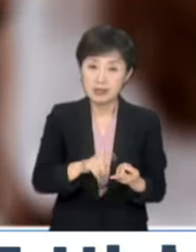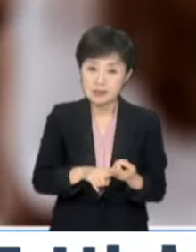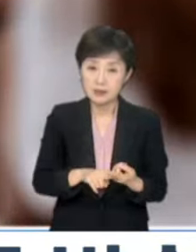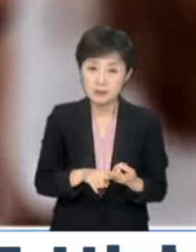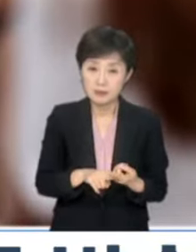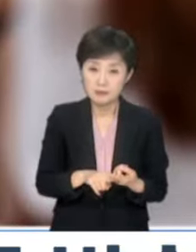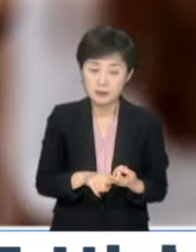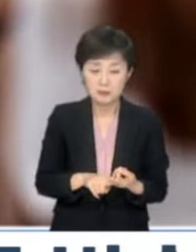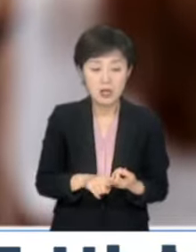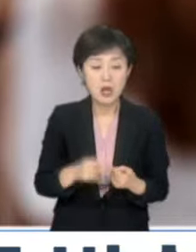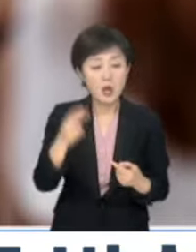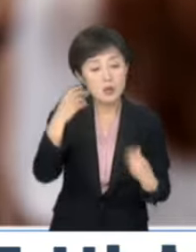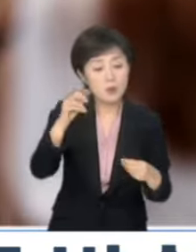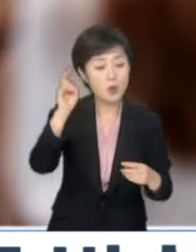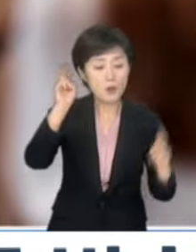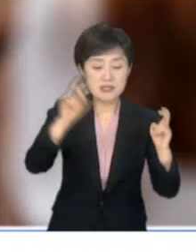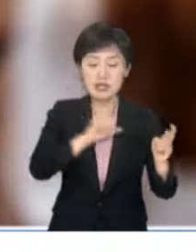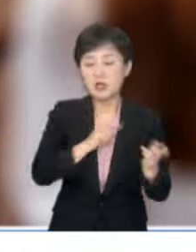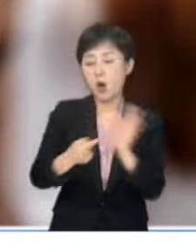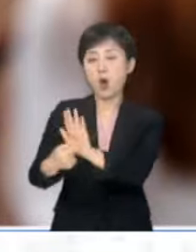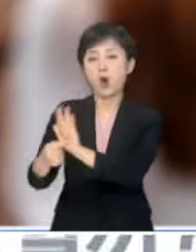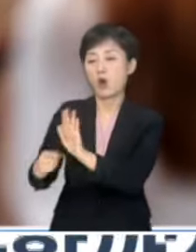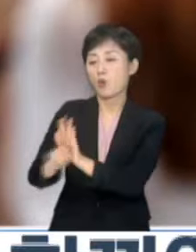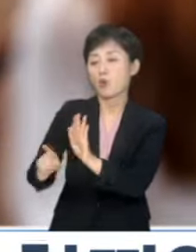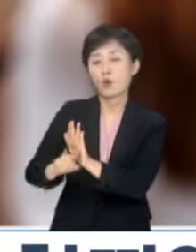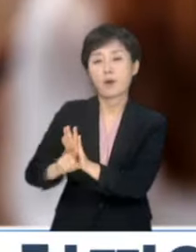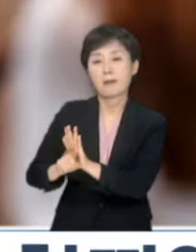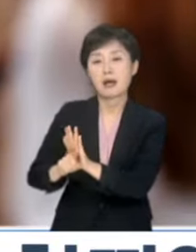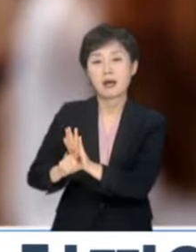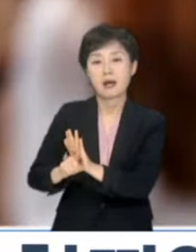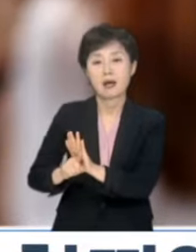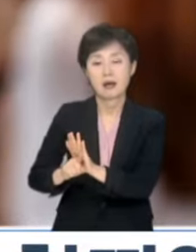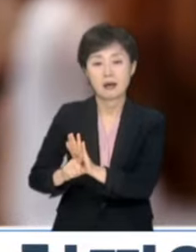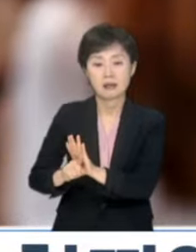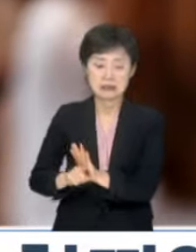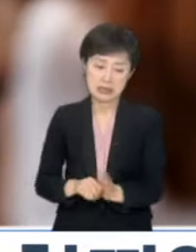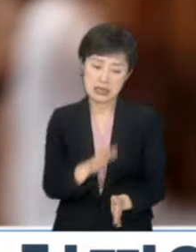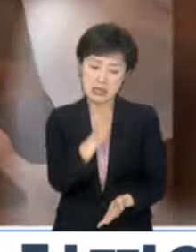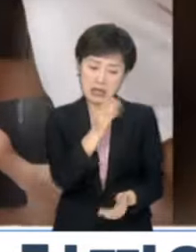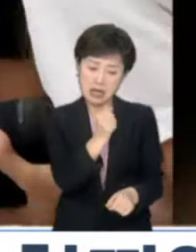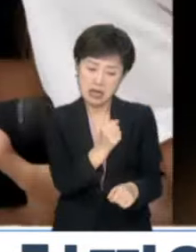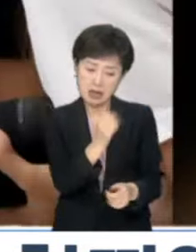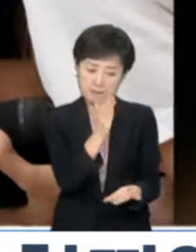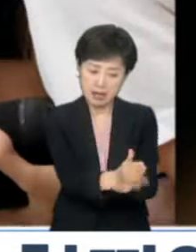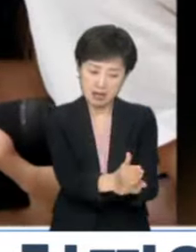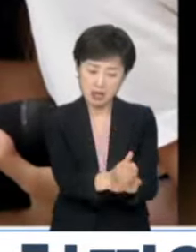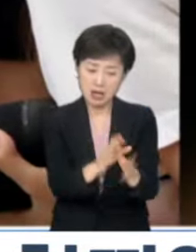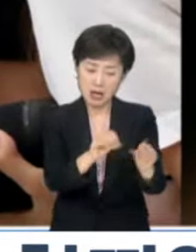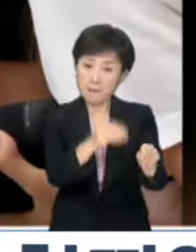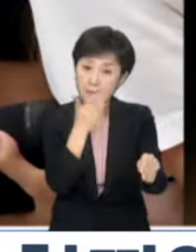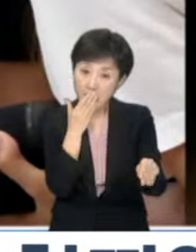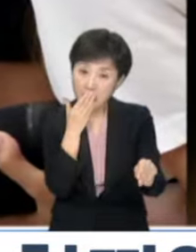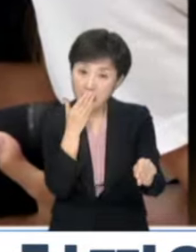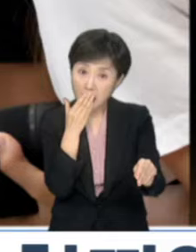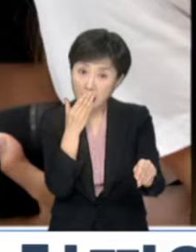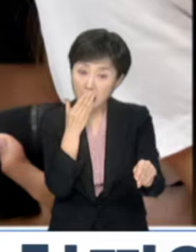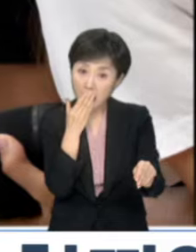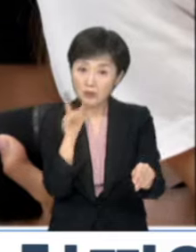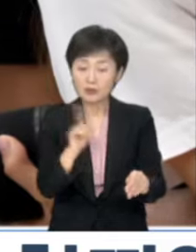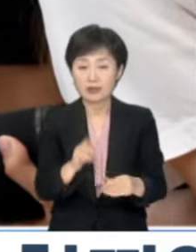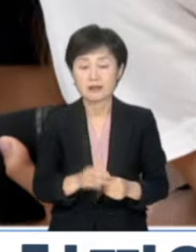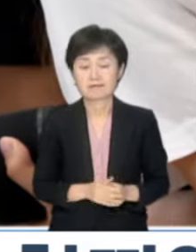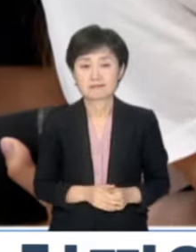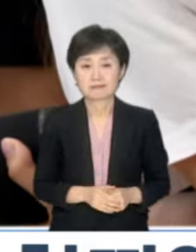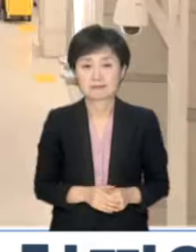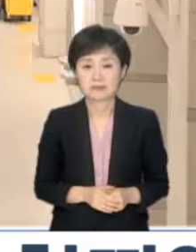의도적으로 사실 노출을 한다든가 이런 부분들은 뭐 제지를 하든가 아니면 금지할 수는 없는 거죠. 규정을 마련한다면 금지도